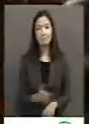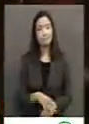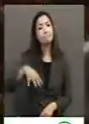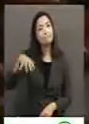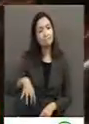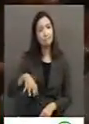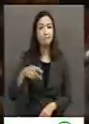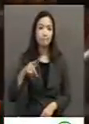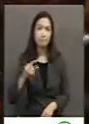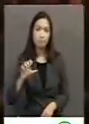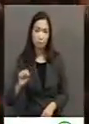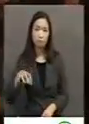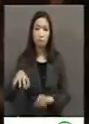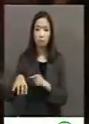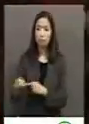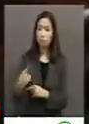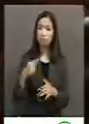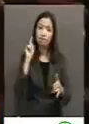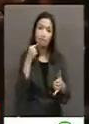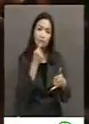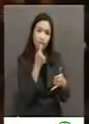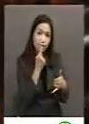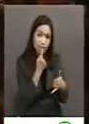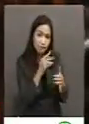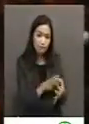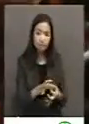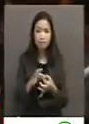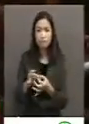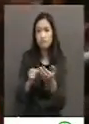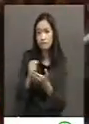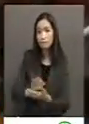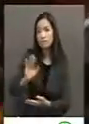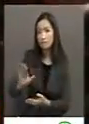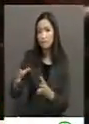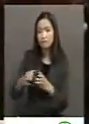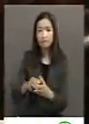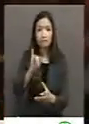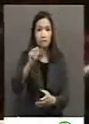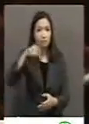าเสพติดที่ระบุว่าเปรี้ยวไปเกี่ยวข้องกับเครือข่ายยาเสพติดของไซสนะขณะนี้ก็